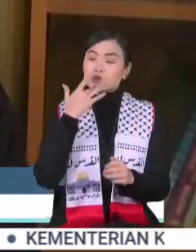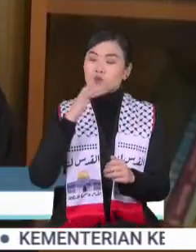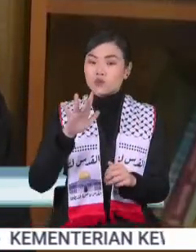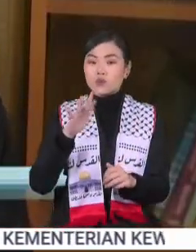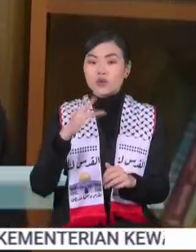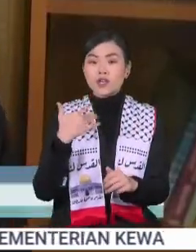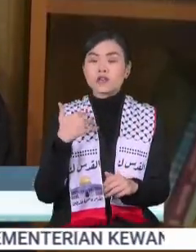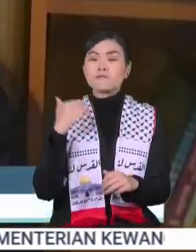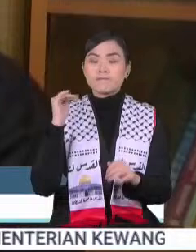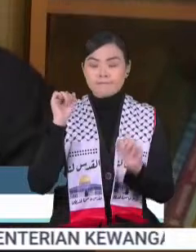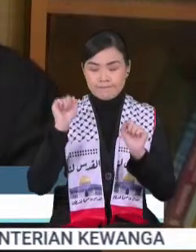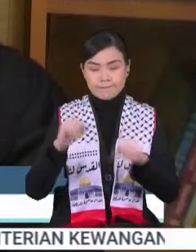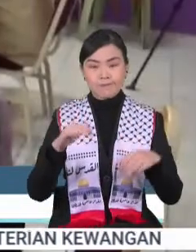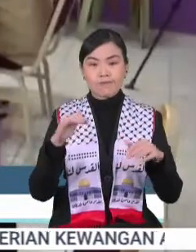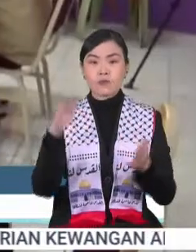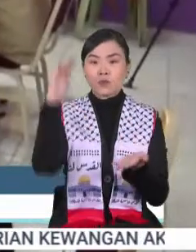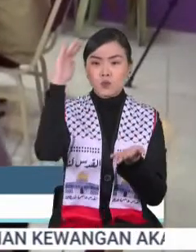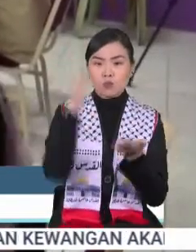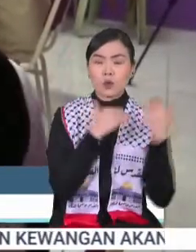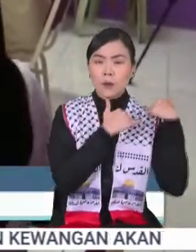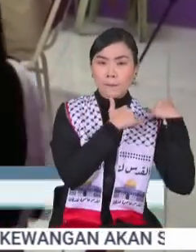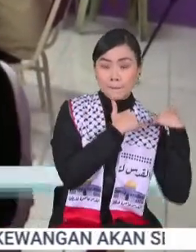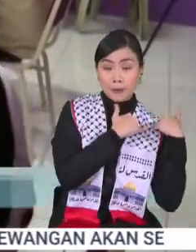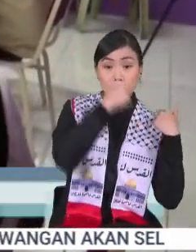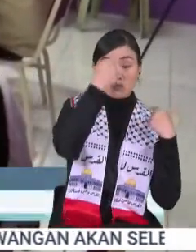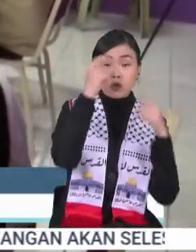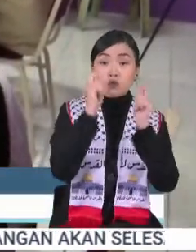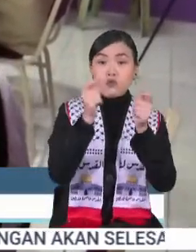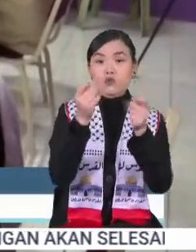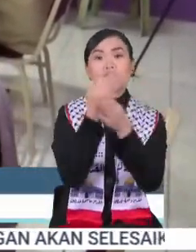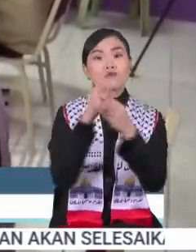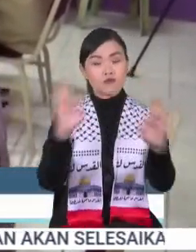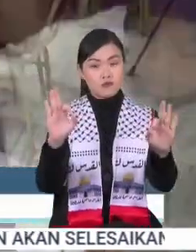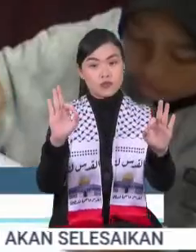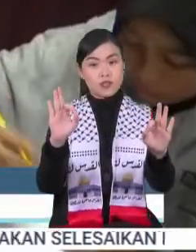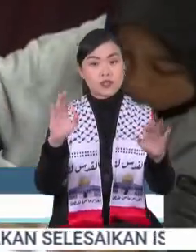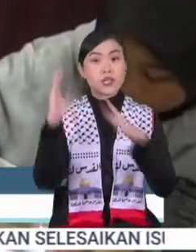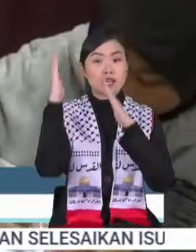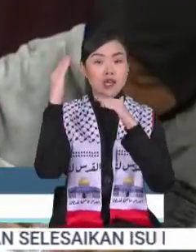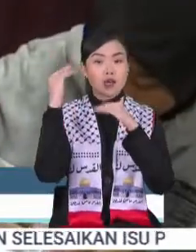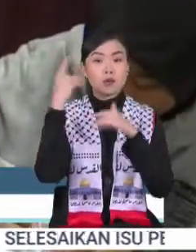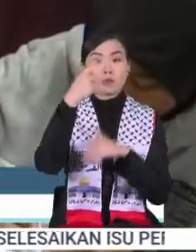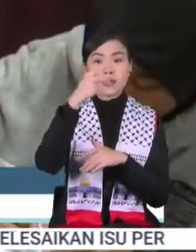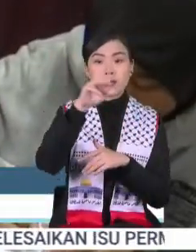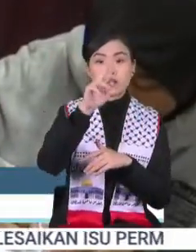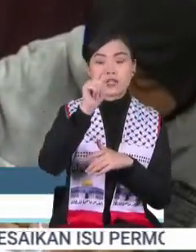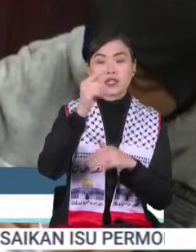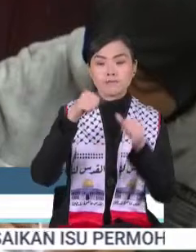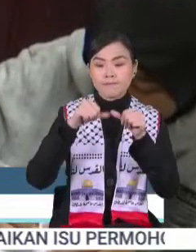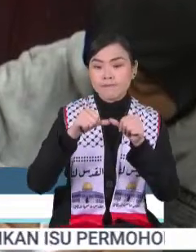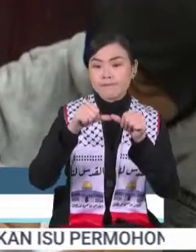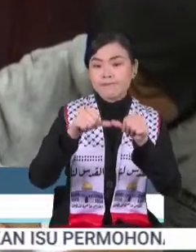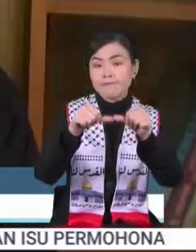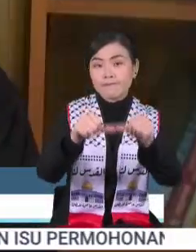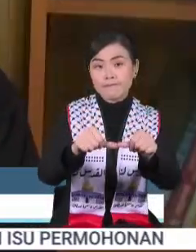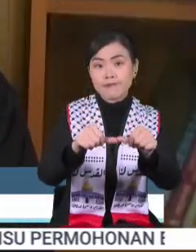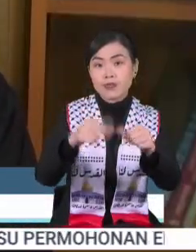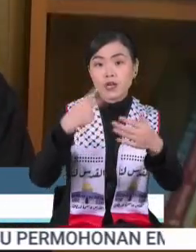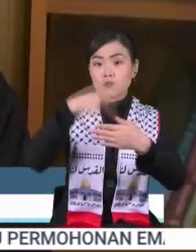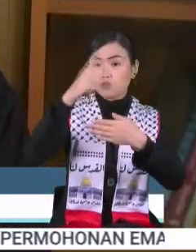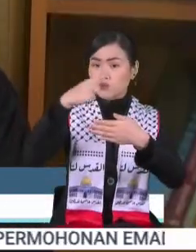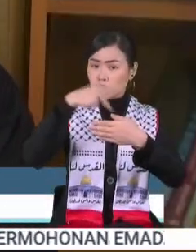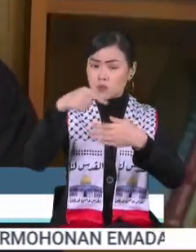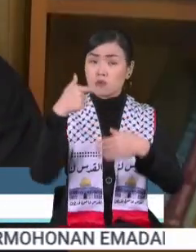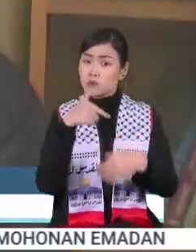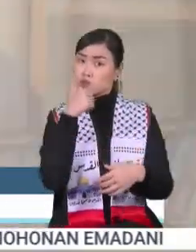dapat mengurangkan bebanan keluarga sebab tu Ni free kan harapan aku semoga KRT ni akan diteruskanlah program-program yang